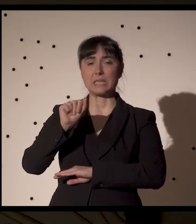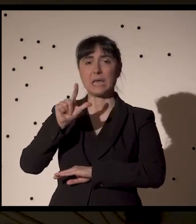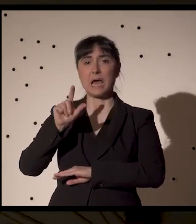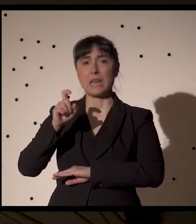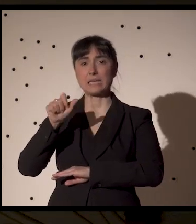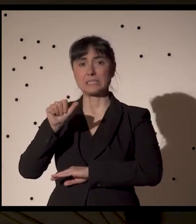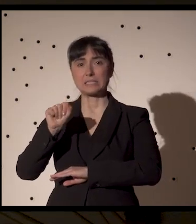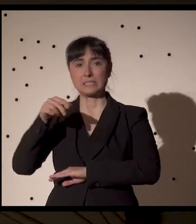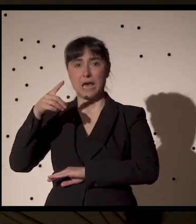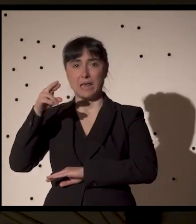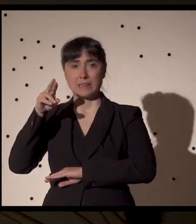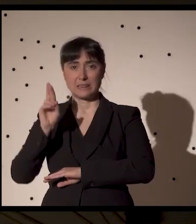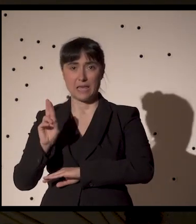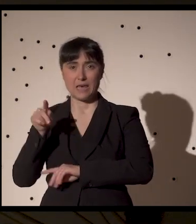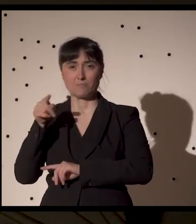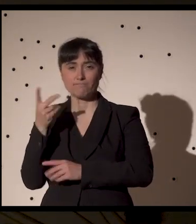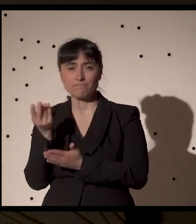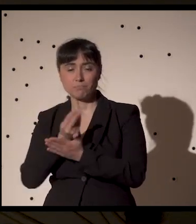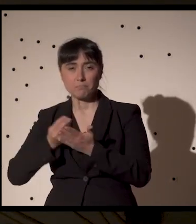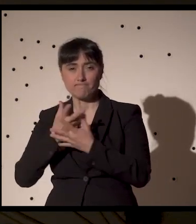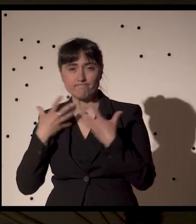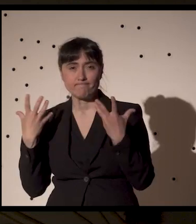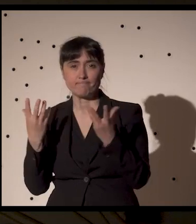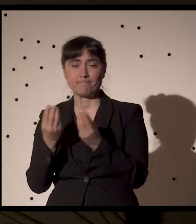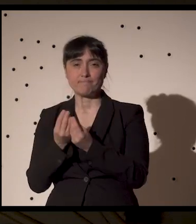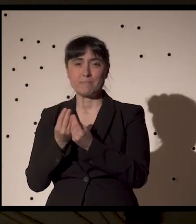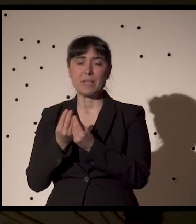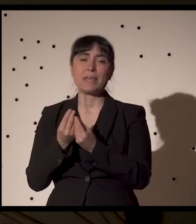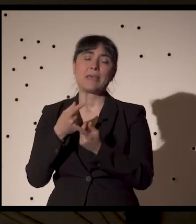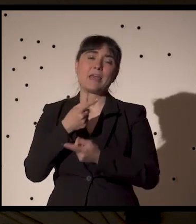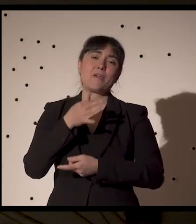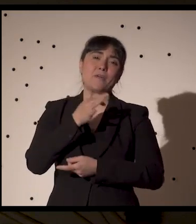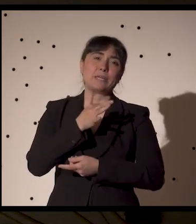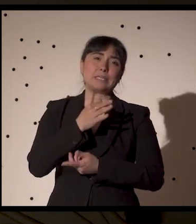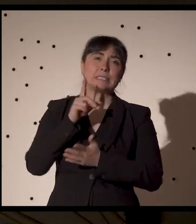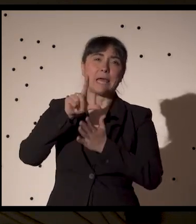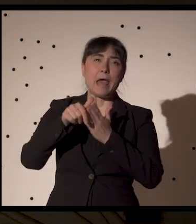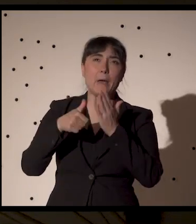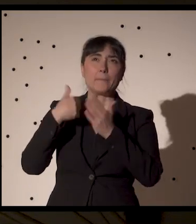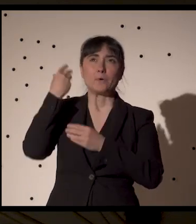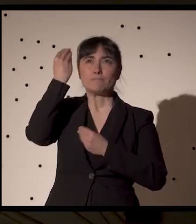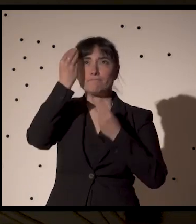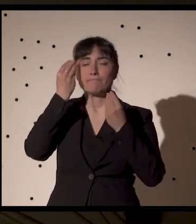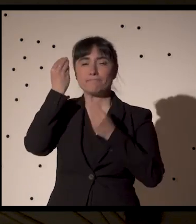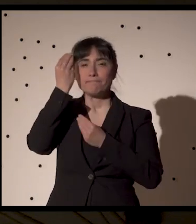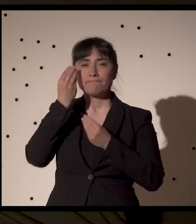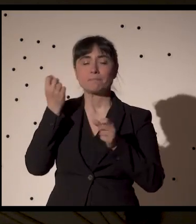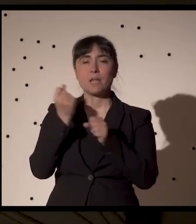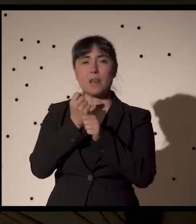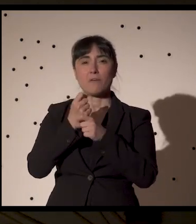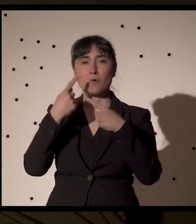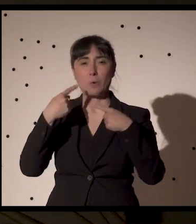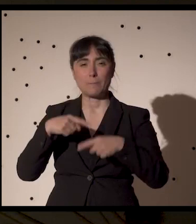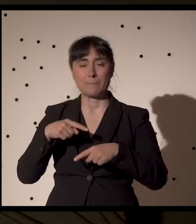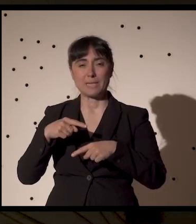vagheggiava l'idea di portare in scena il questo romanzo di Gotha cristof e in questi ultimi mesi